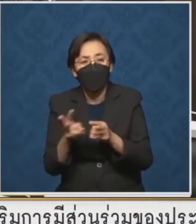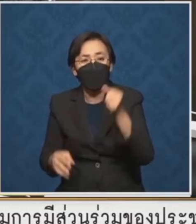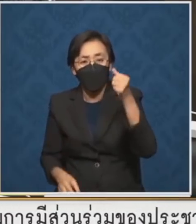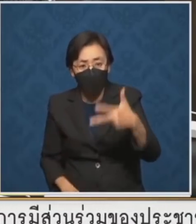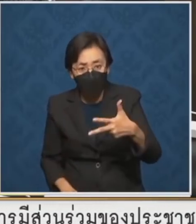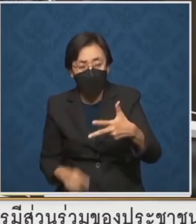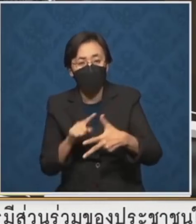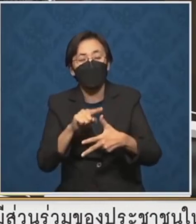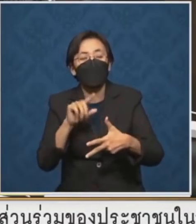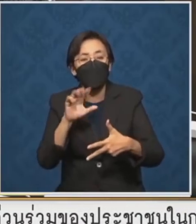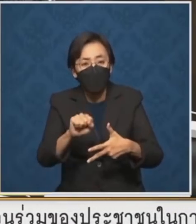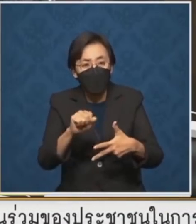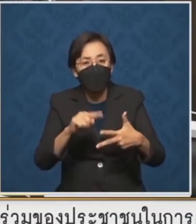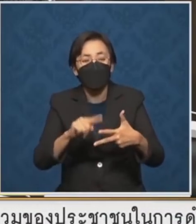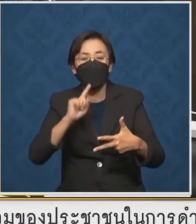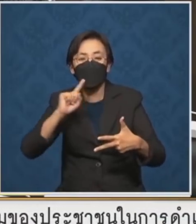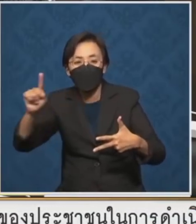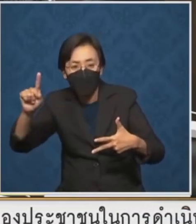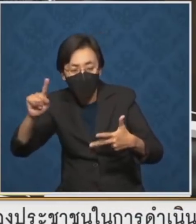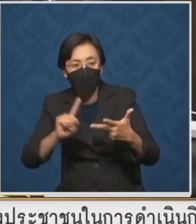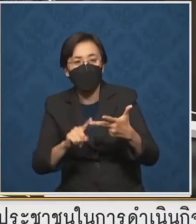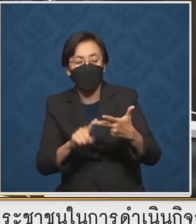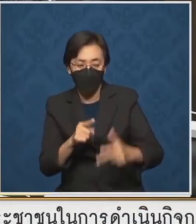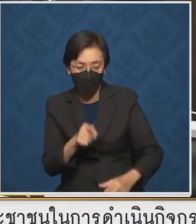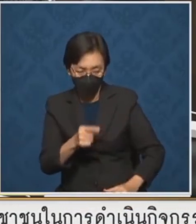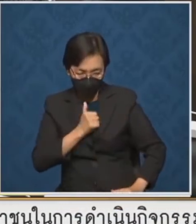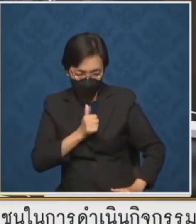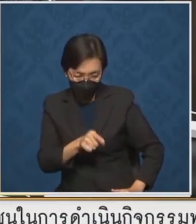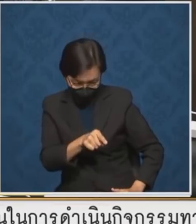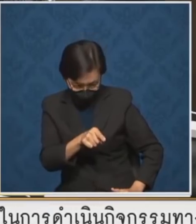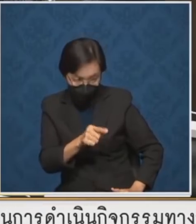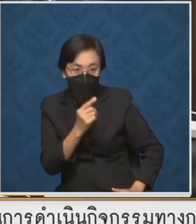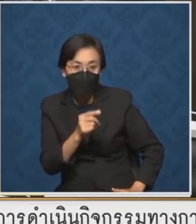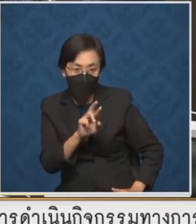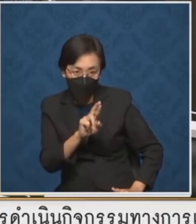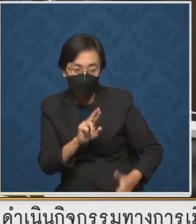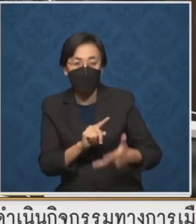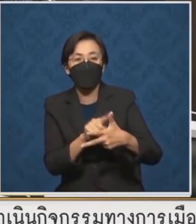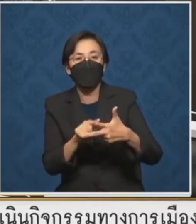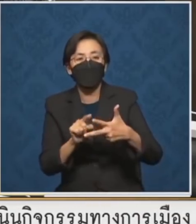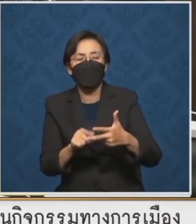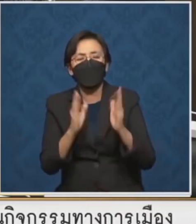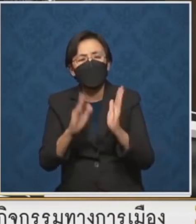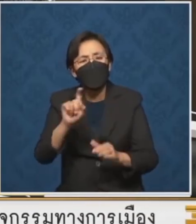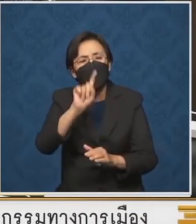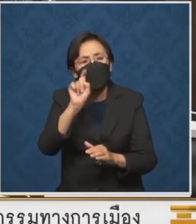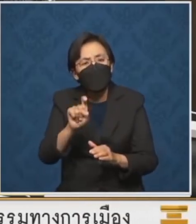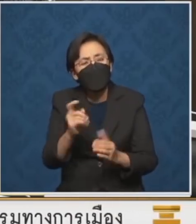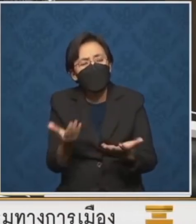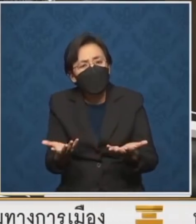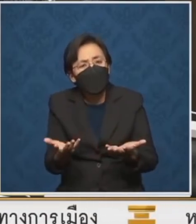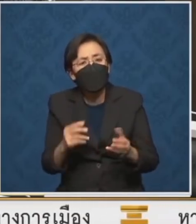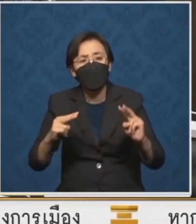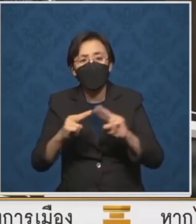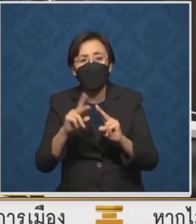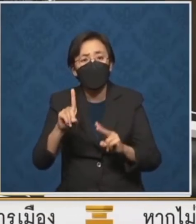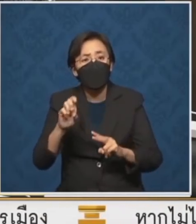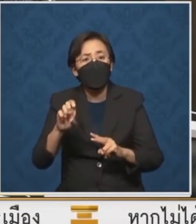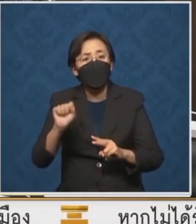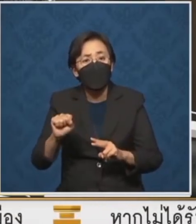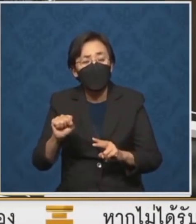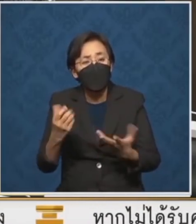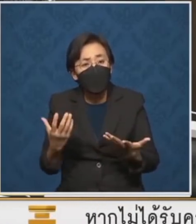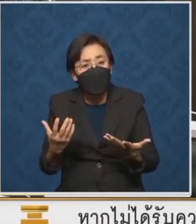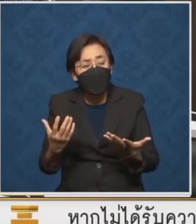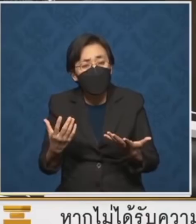ปราบปรามดำเนินคดีและข่มขู่จนประชาชนเขาก็ตั้งคำถามครับว่ากระทรวงนี้กำลังปราบป